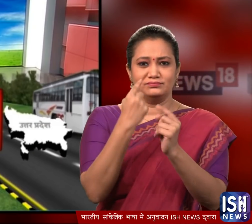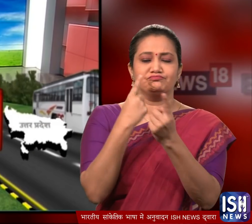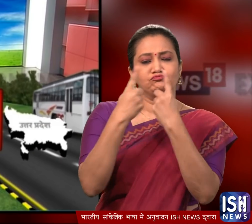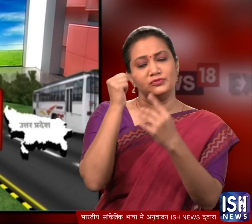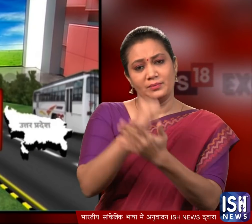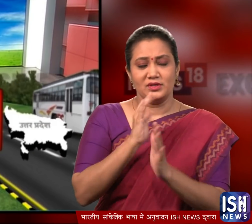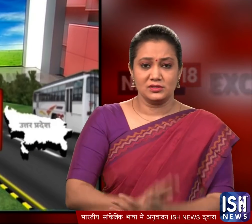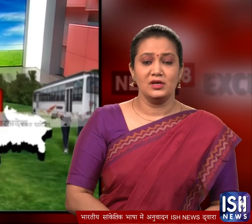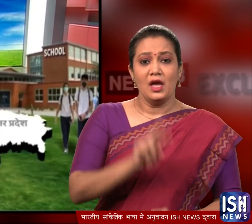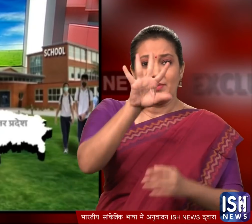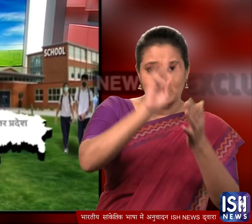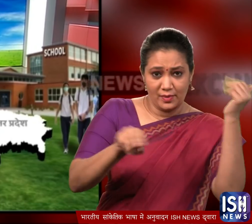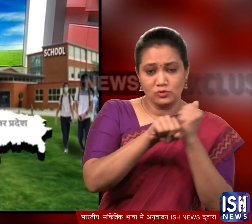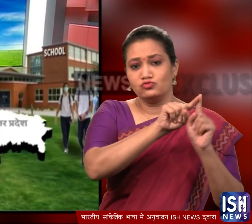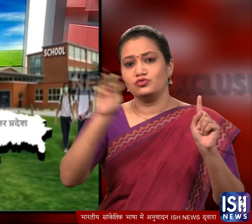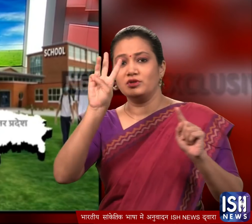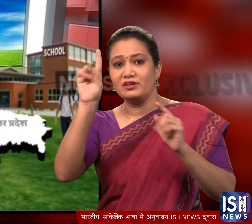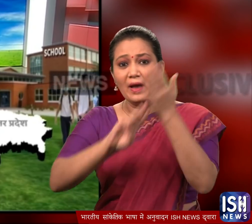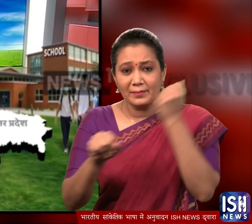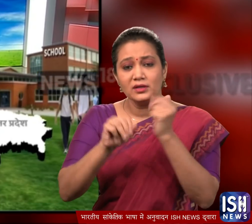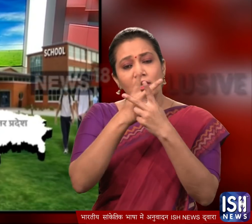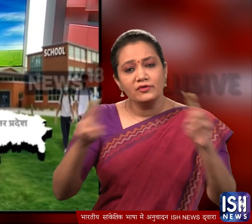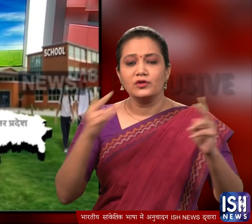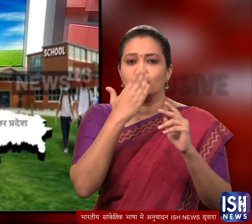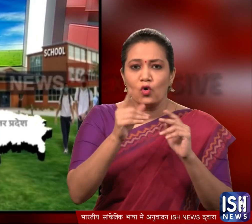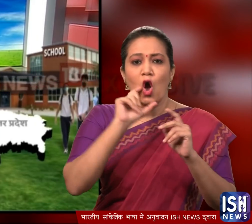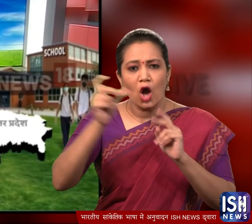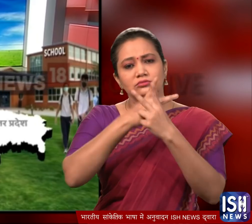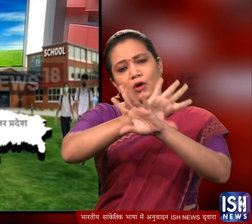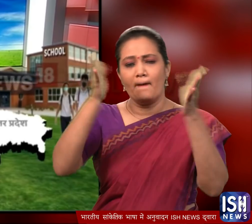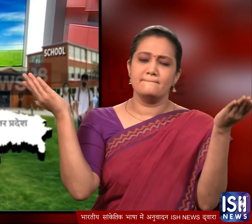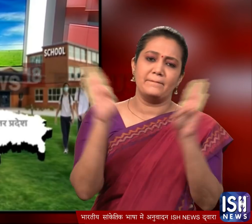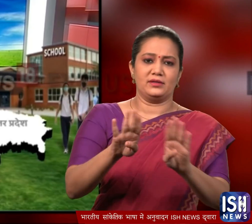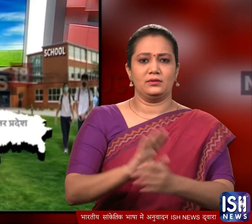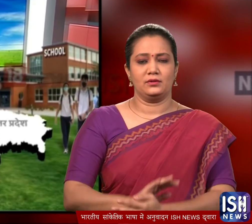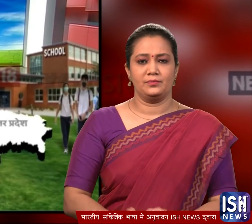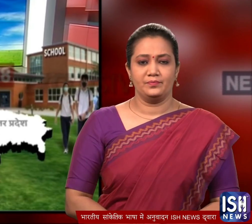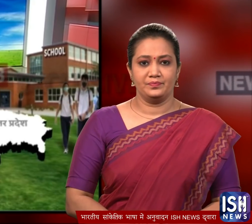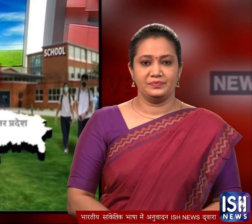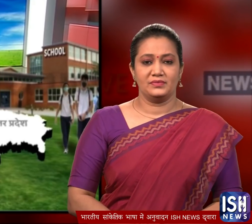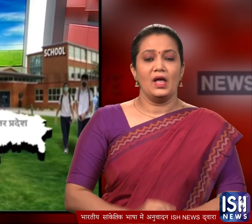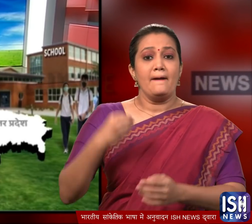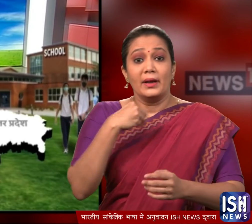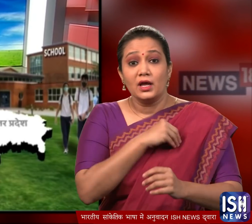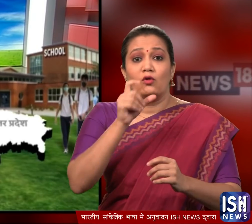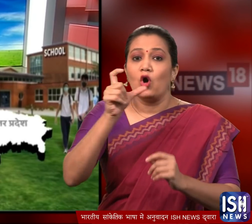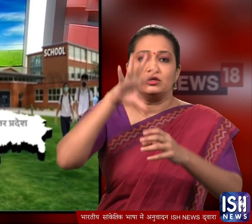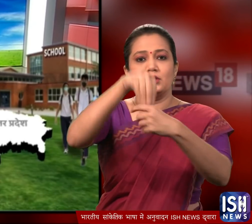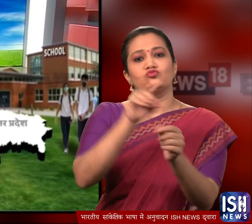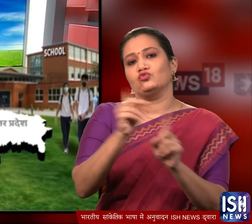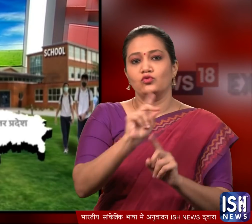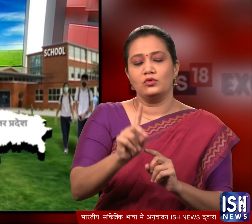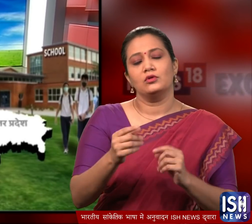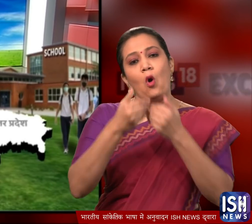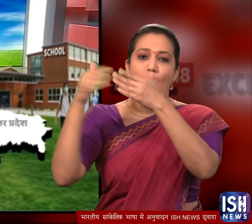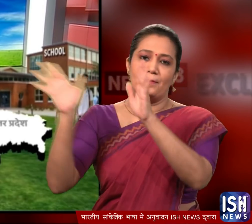होगी। साथ ही 25 मार्च से 31 मार्च तक सभी शिक्षण संस्थानों को बंद रखने का भी निर्देश दिया गया। हालांकि वो मेडिकल कॉलेज इस